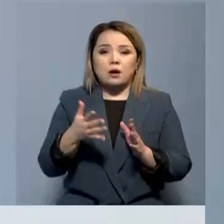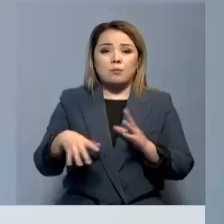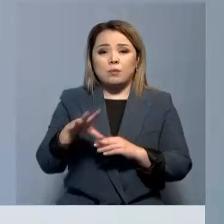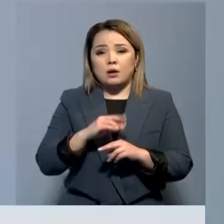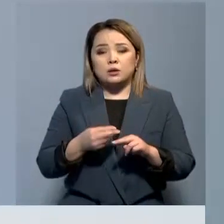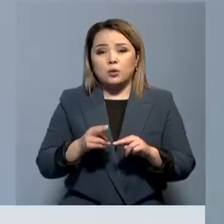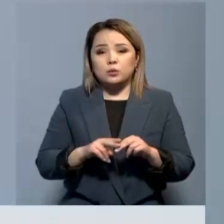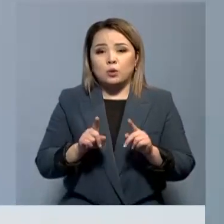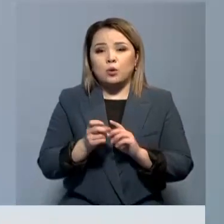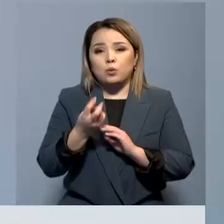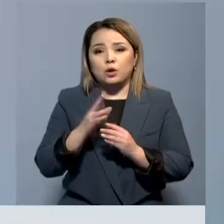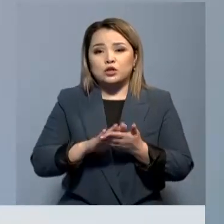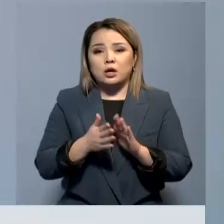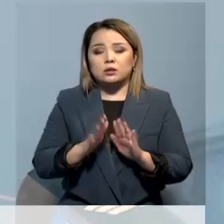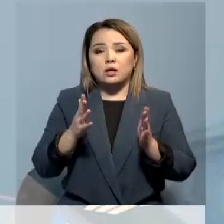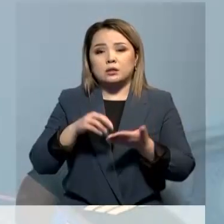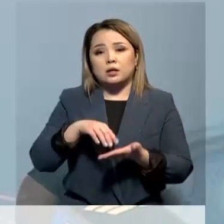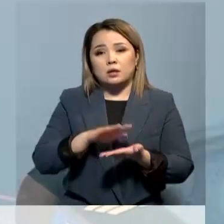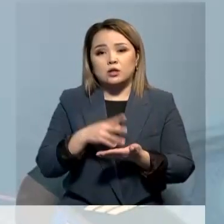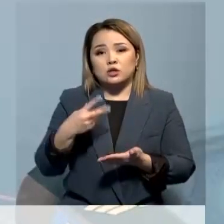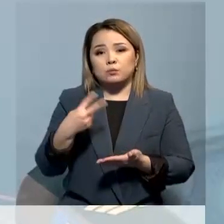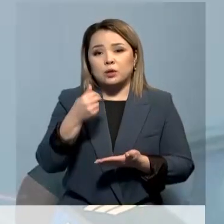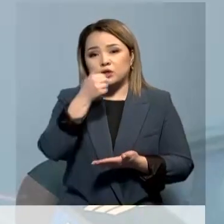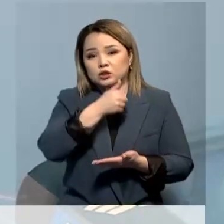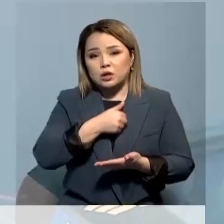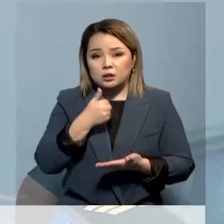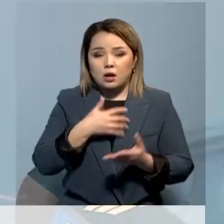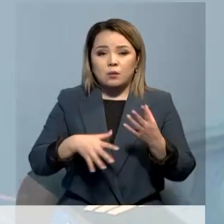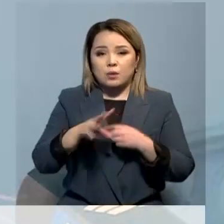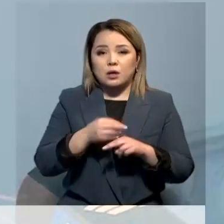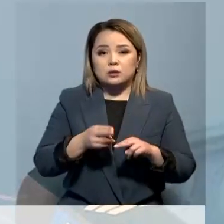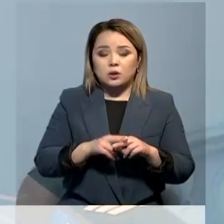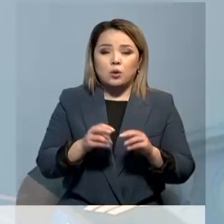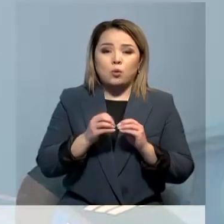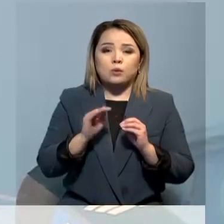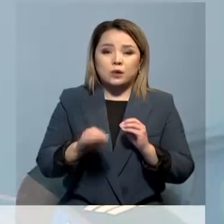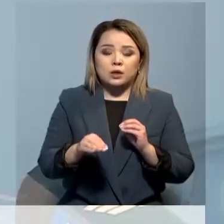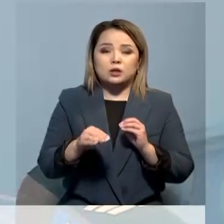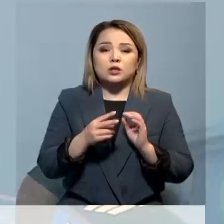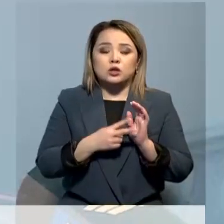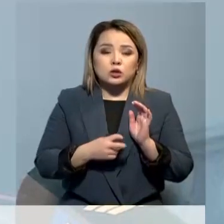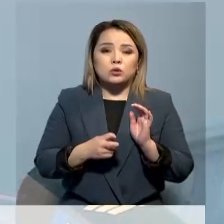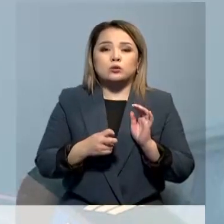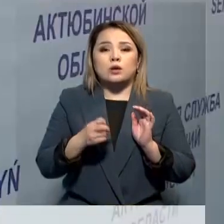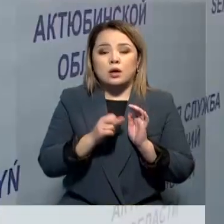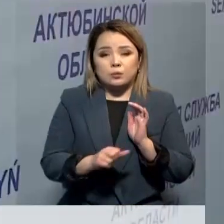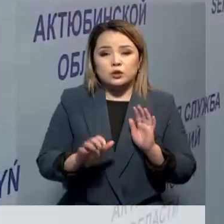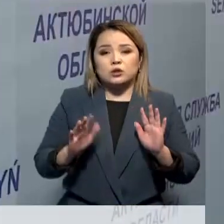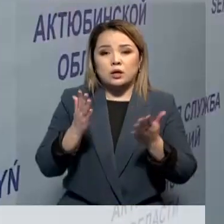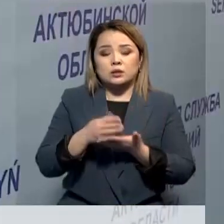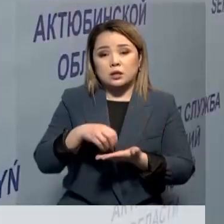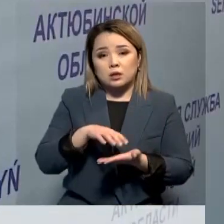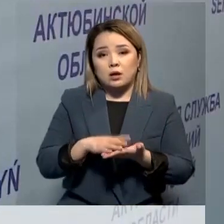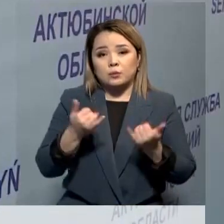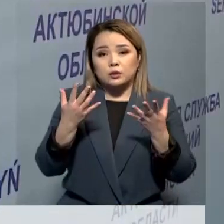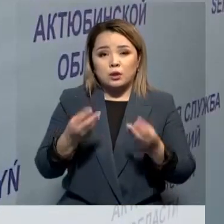барлығы 12 жағдай тіркеліп отыр. 22 жылы барлығы 10760 жағдай тіркелген болады. Қазіргі